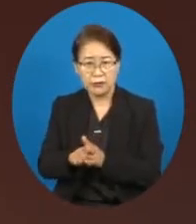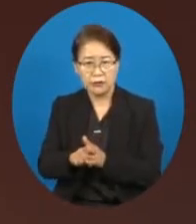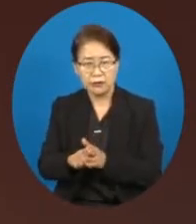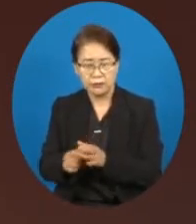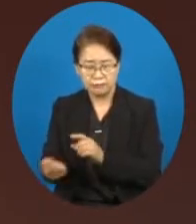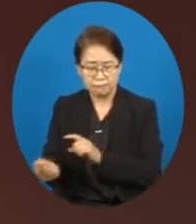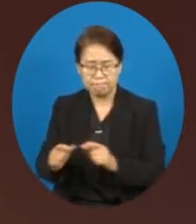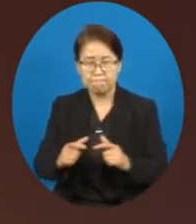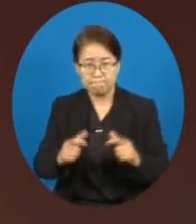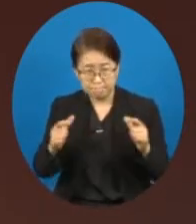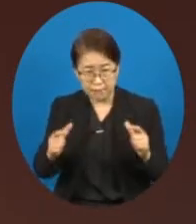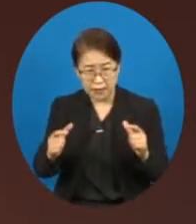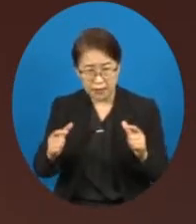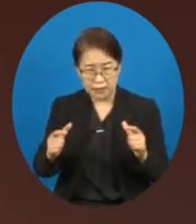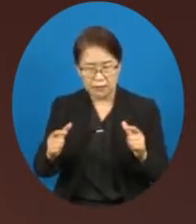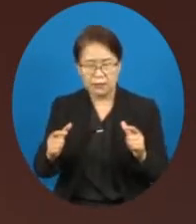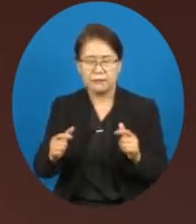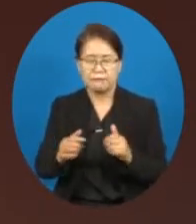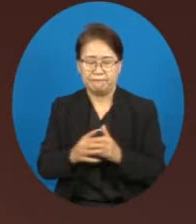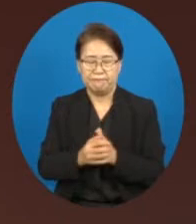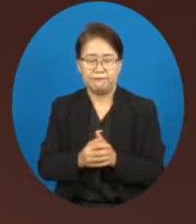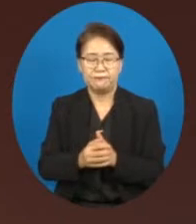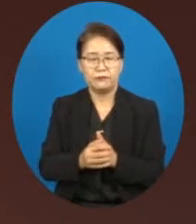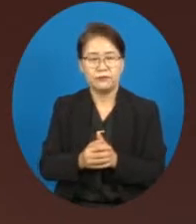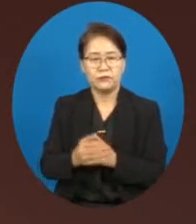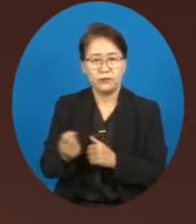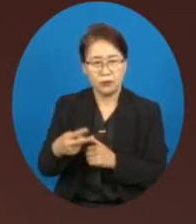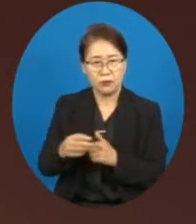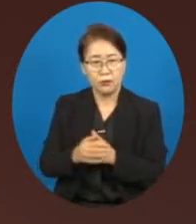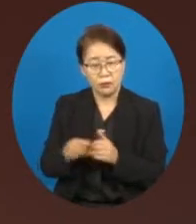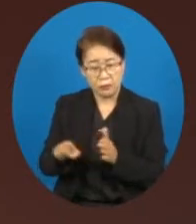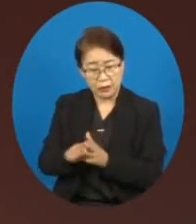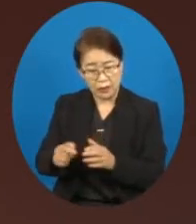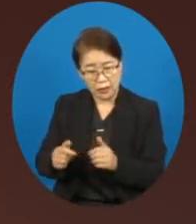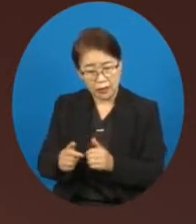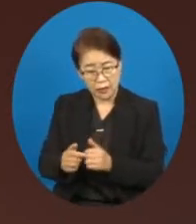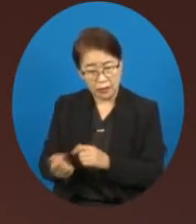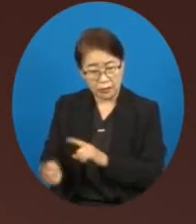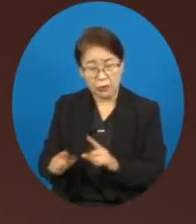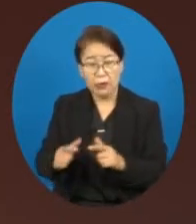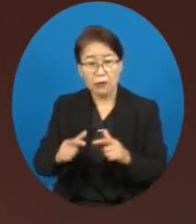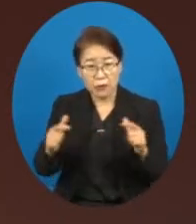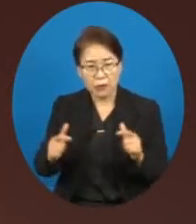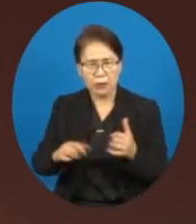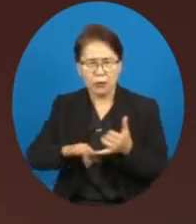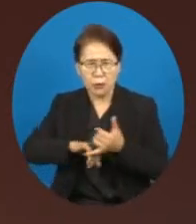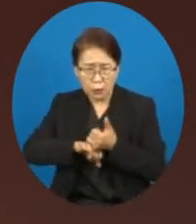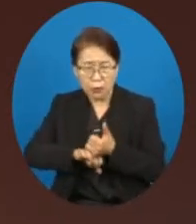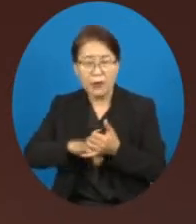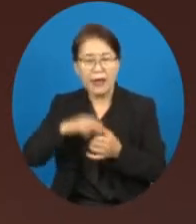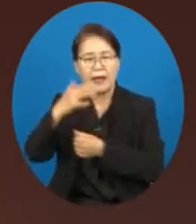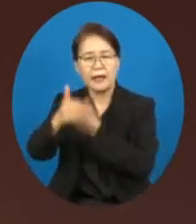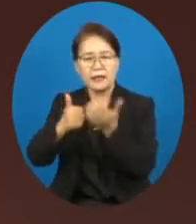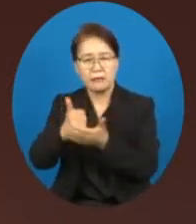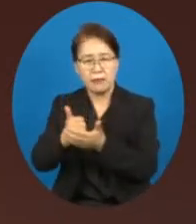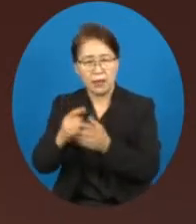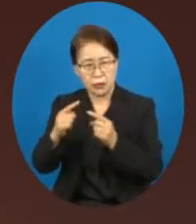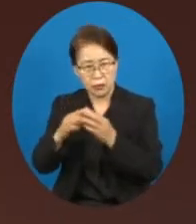부흥하는 것입니다. 신앙의 부흥입니다. 그런데 신앙의 부흥을 이루려면 반드시 하나님의